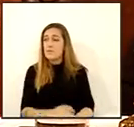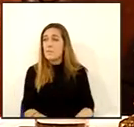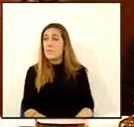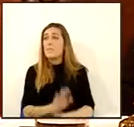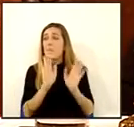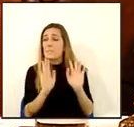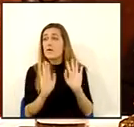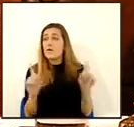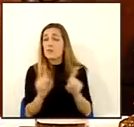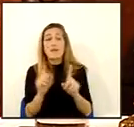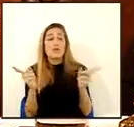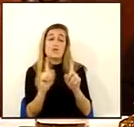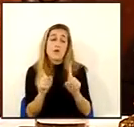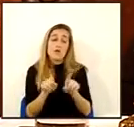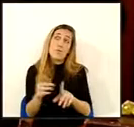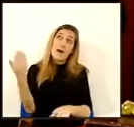el que havia estat.